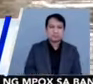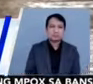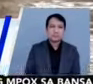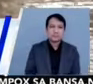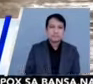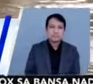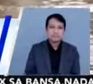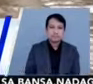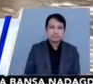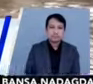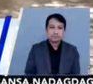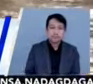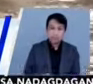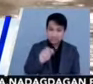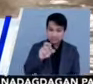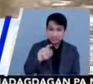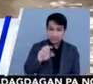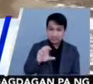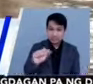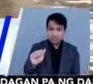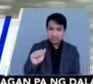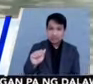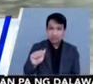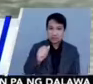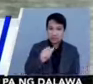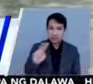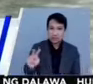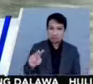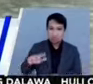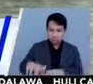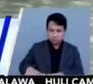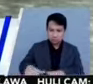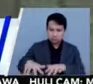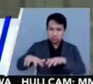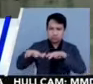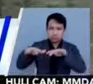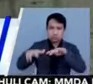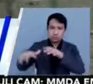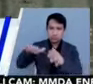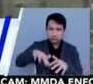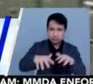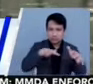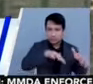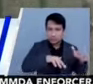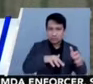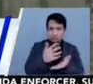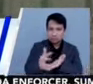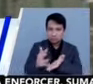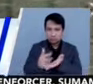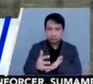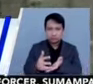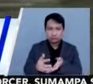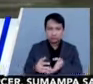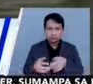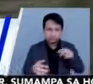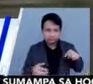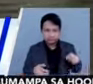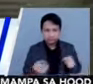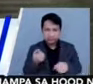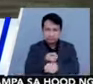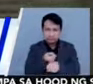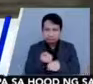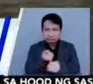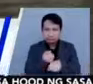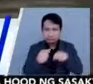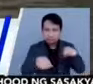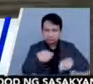Sa Araneta Avenue, kasama ng naipong tubig sa kalsada ang mga naglutangang basura. Pahirapan ang pagdaan lalo na ng mga bisikleta at motorsiklo, kaya